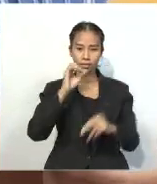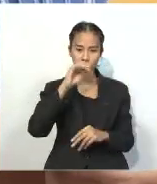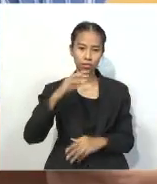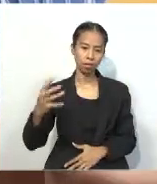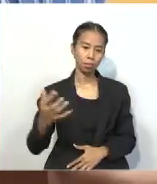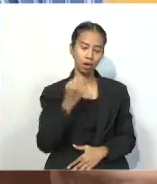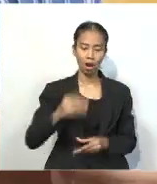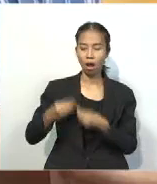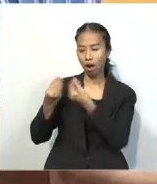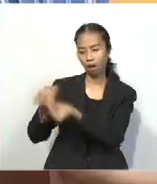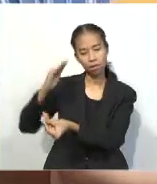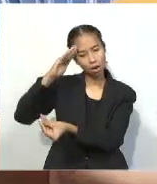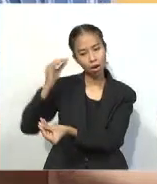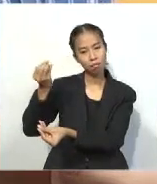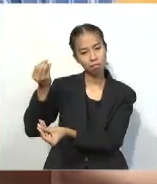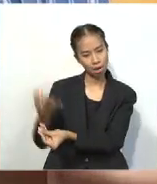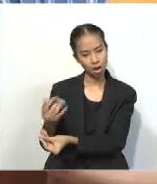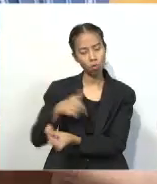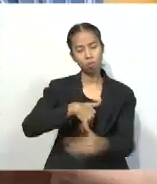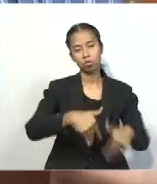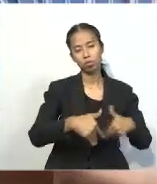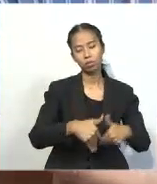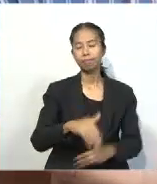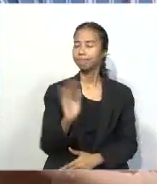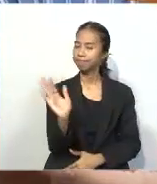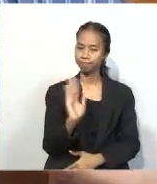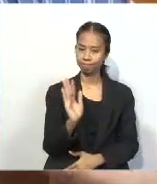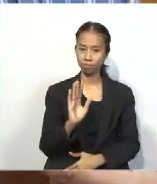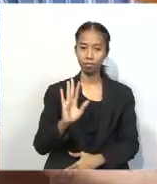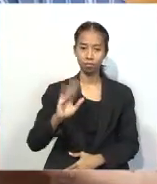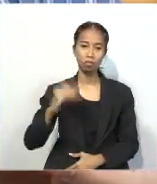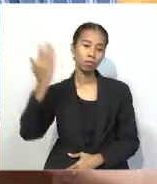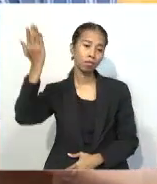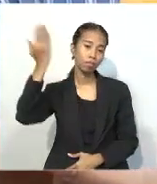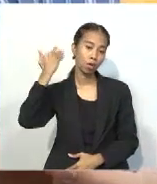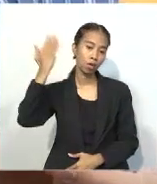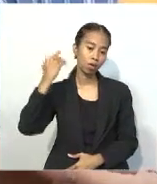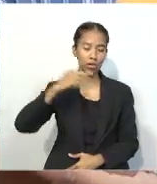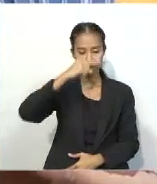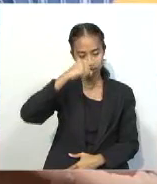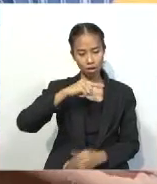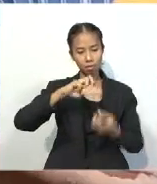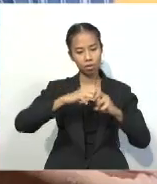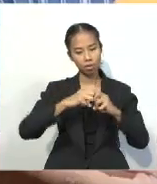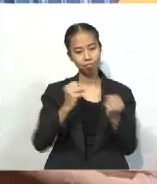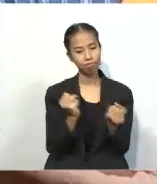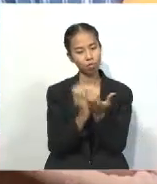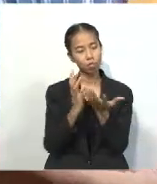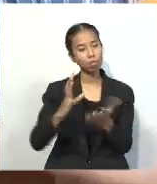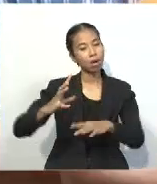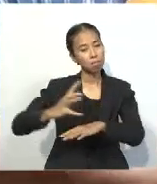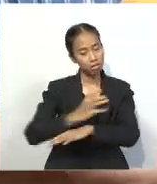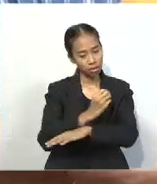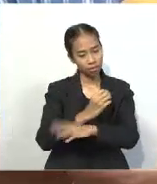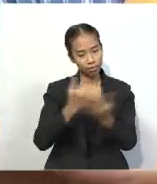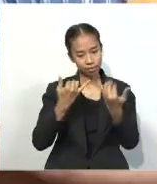ำนาจทหารมากกว่าพลเรือนพลเอกอนุพงษ์ขอให้มองด้วยว่าช่วงที่ผ่านมาประเทศไทยเกิดวิกฤตทางการเมืองอย่างไรและน